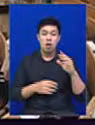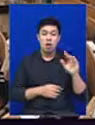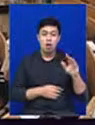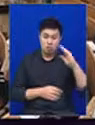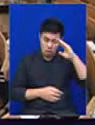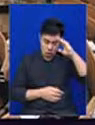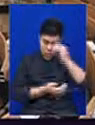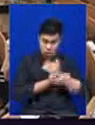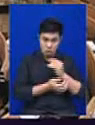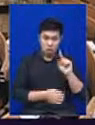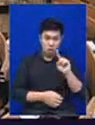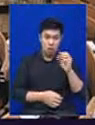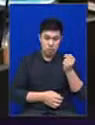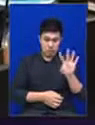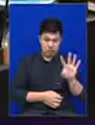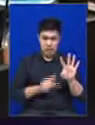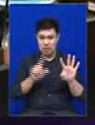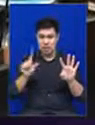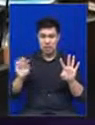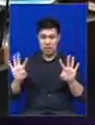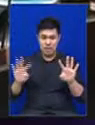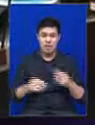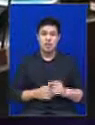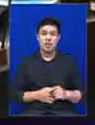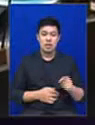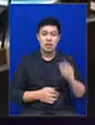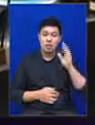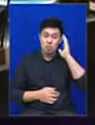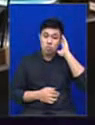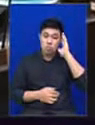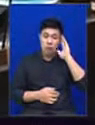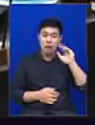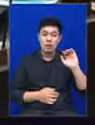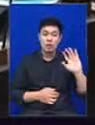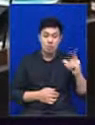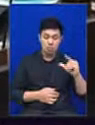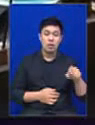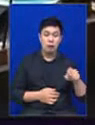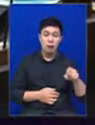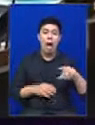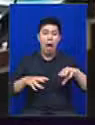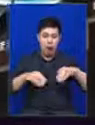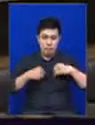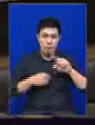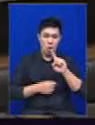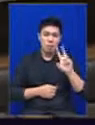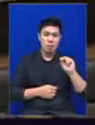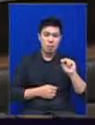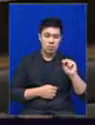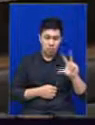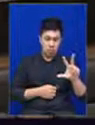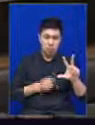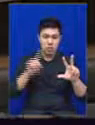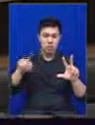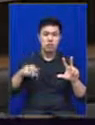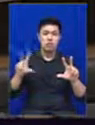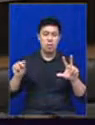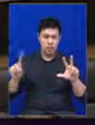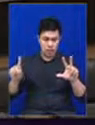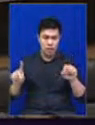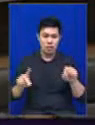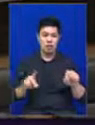อบ114ต่อ24เสียงนายเฉลิมศักดิ์เห็นชอบ133ต่อ31เสียง